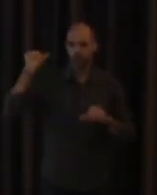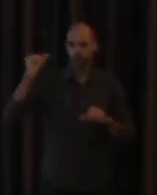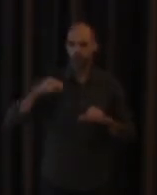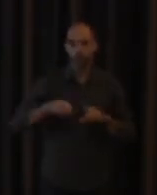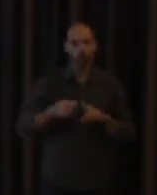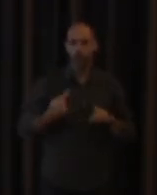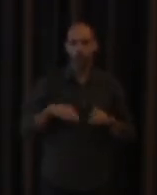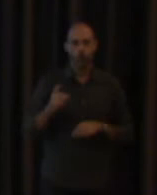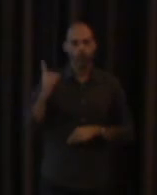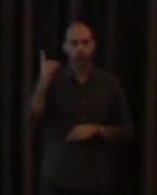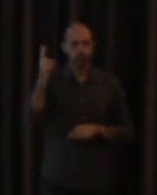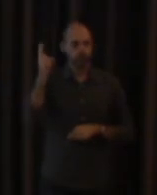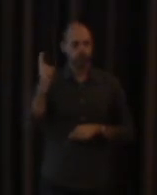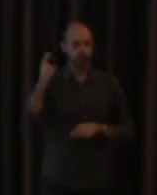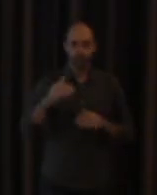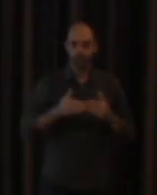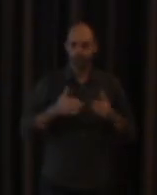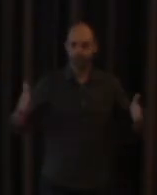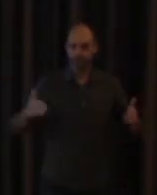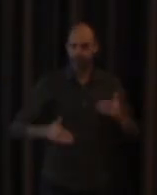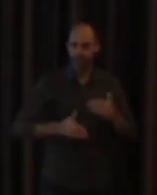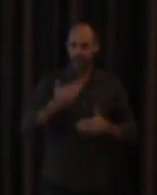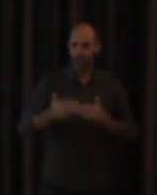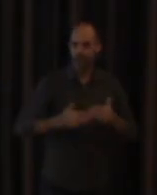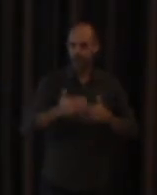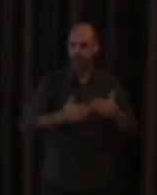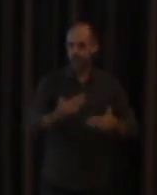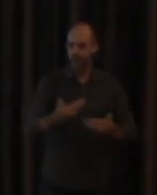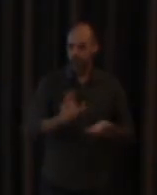l'inici del curs acadèmic i que ens recorda que les universitats